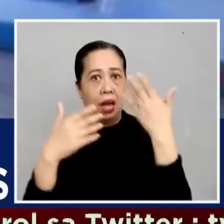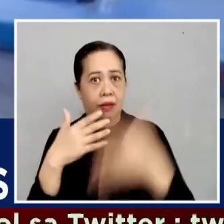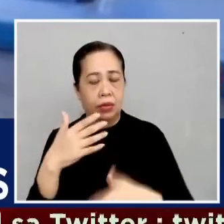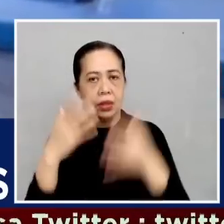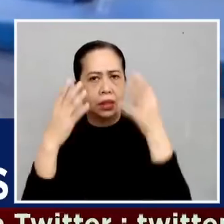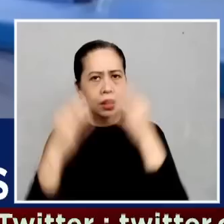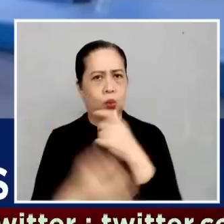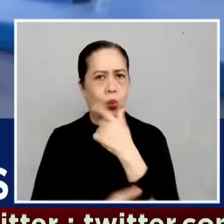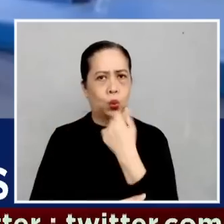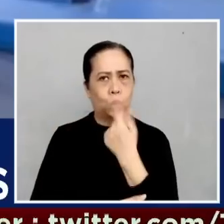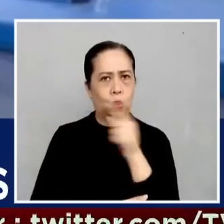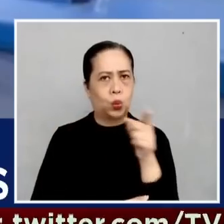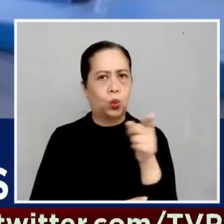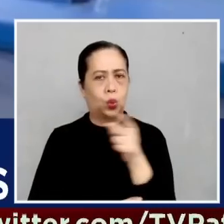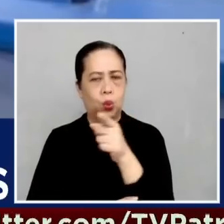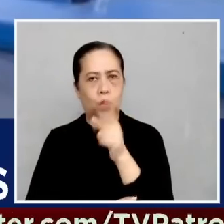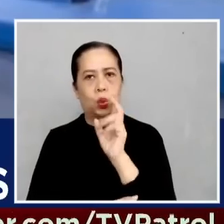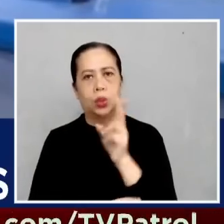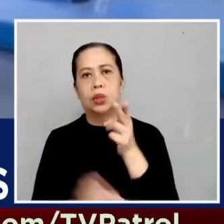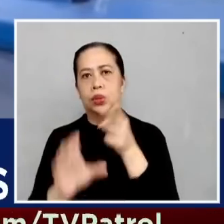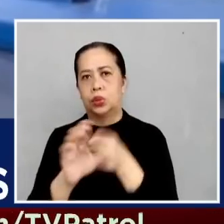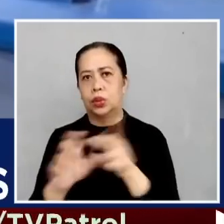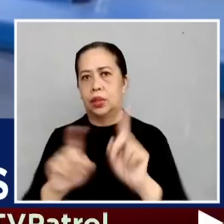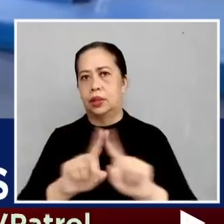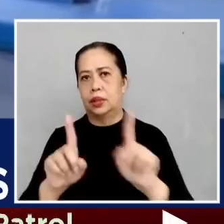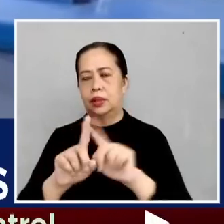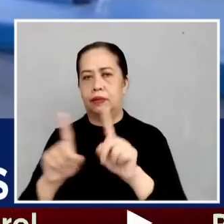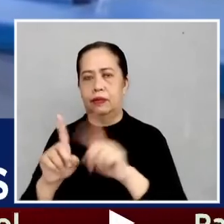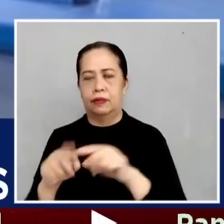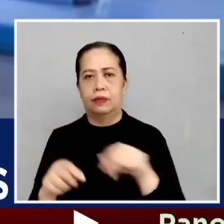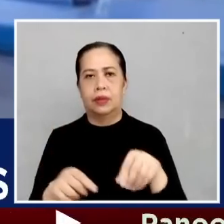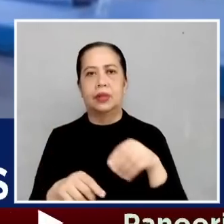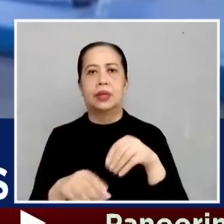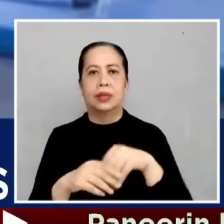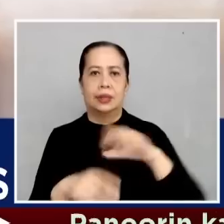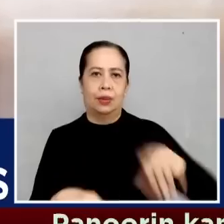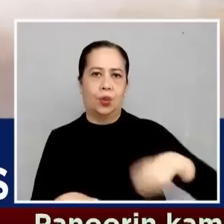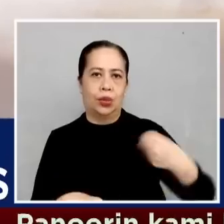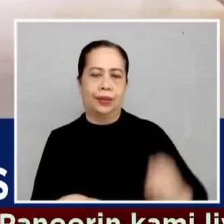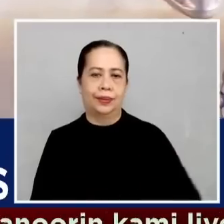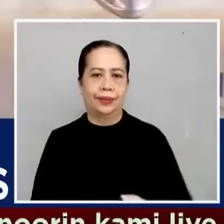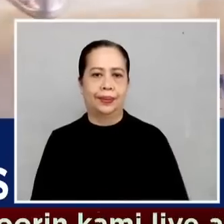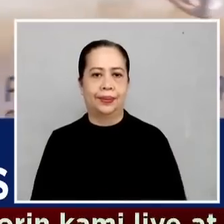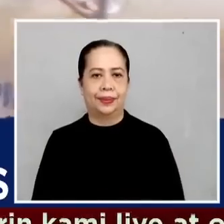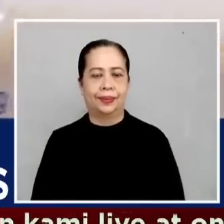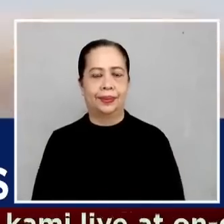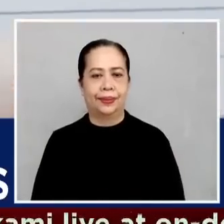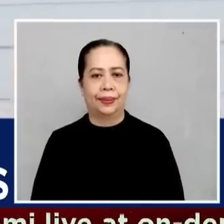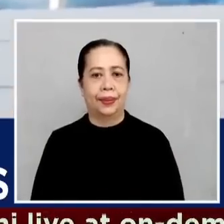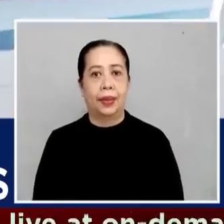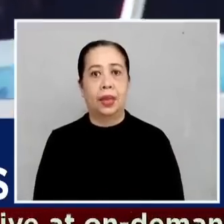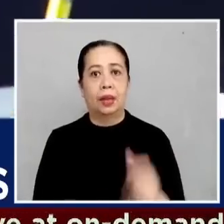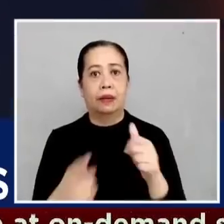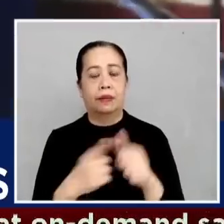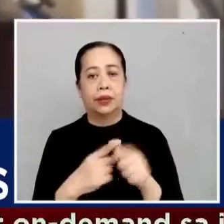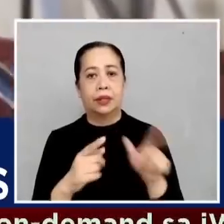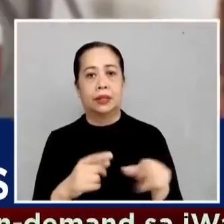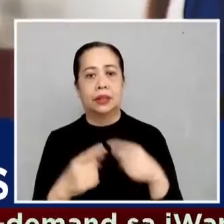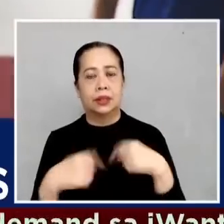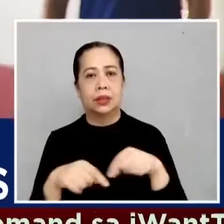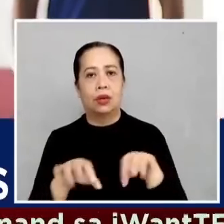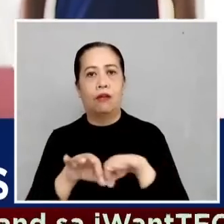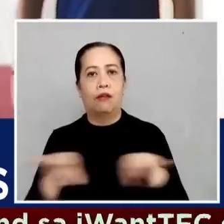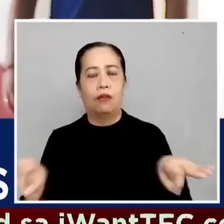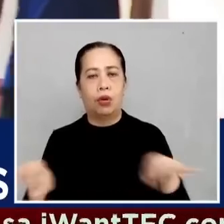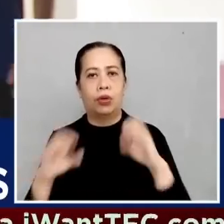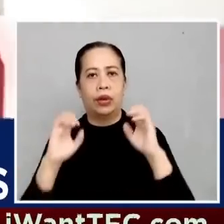sino ang lalaban sa iba't ibang aparato sa Cambodia. Unang sumabak ang team sa floor exercise.